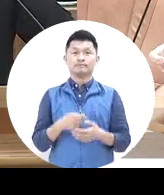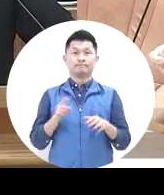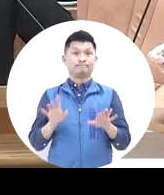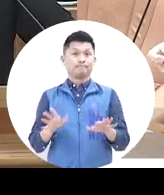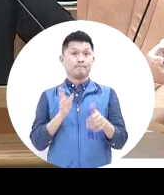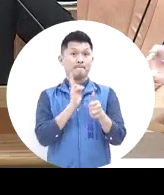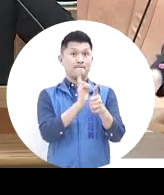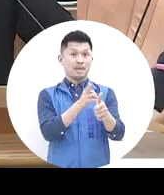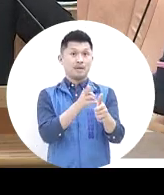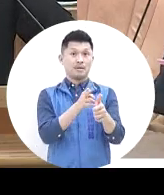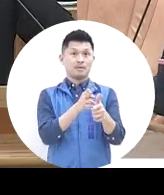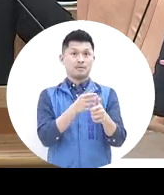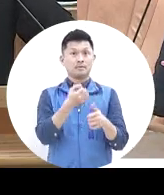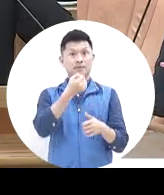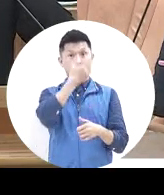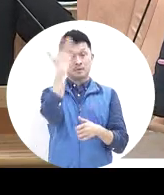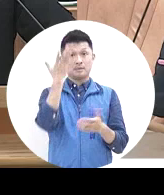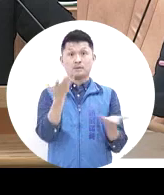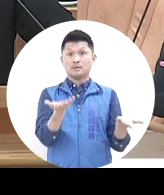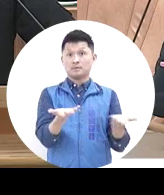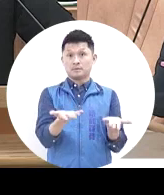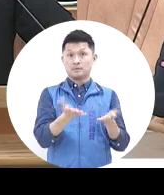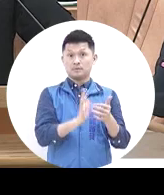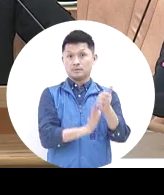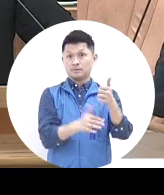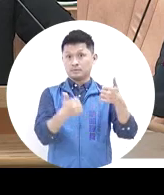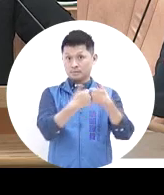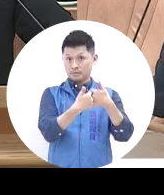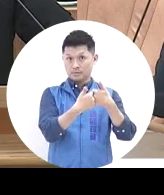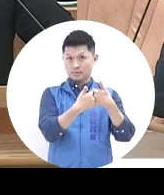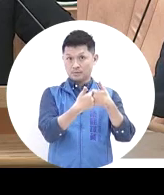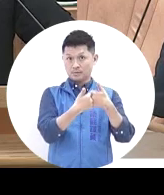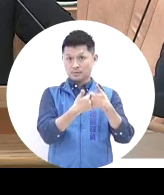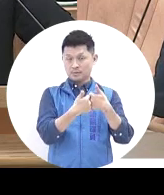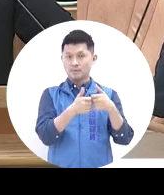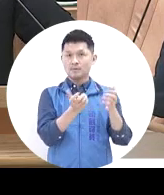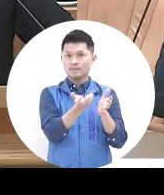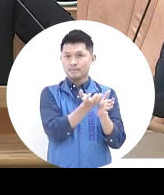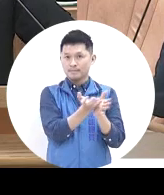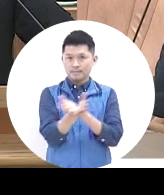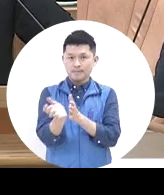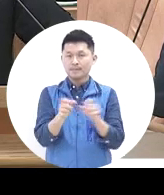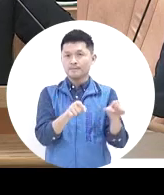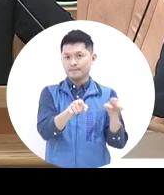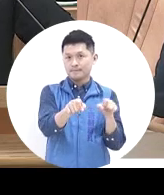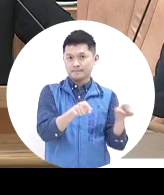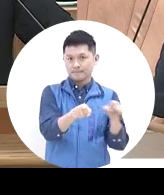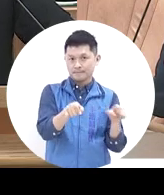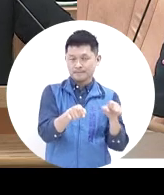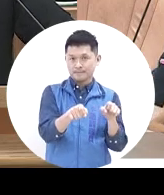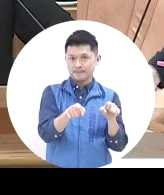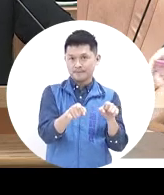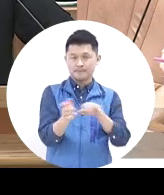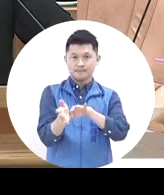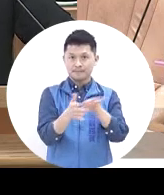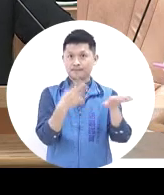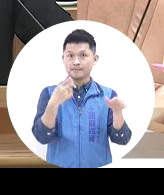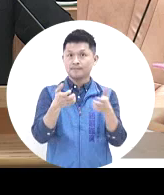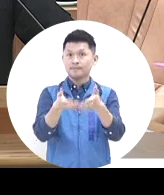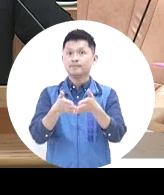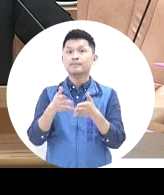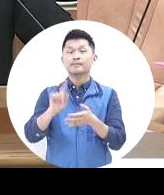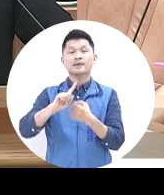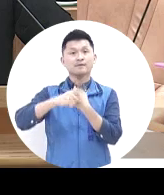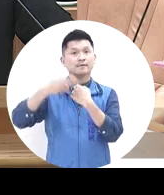我们原有的青年事务委员会来做筹备工作以外，最重要以法治、